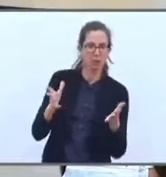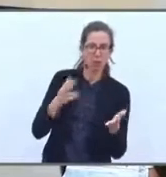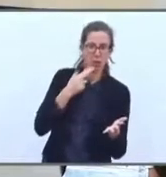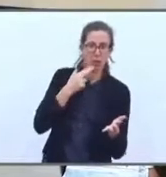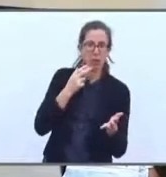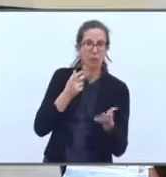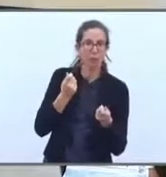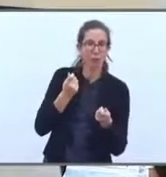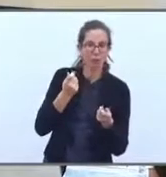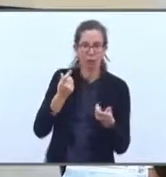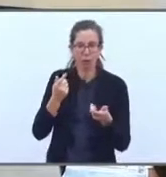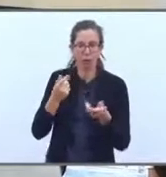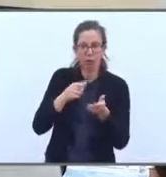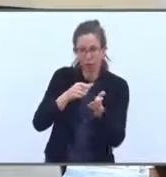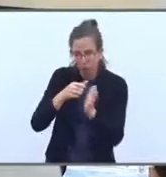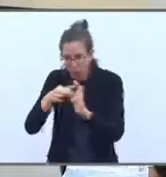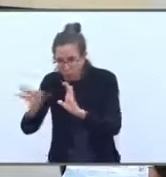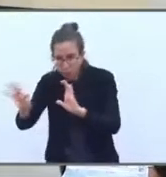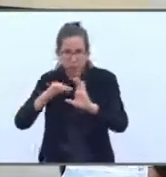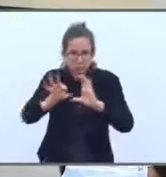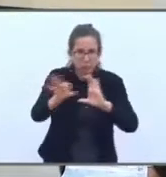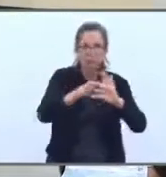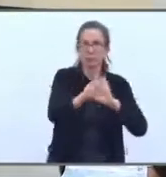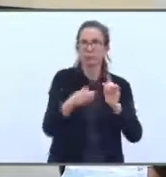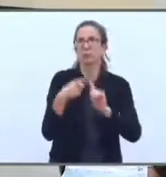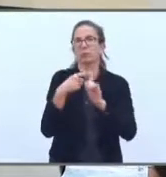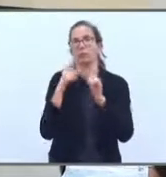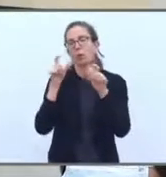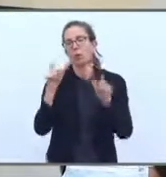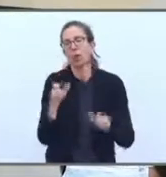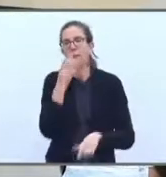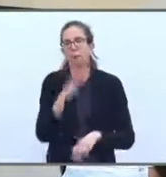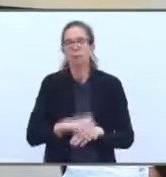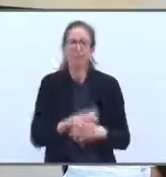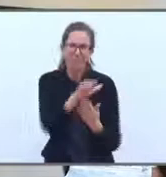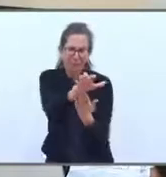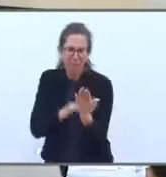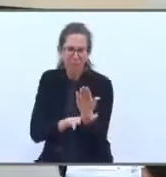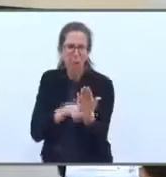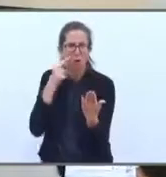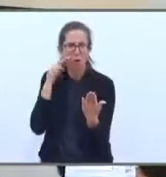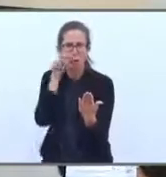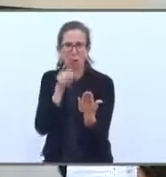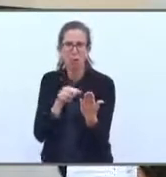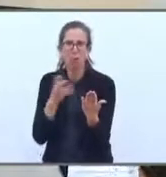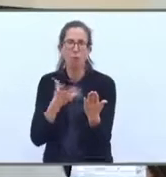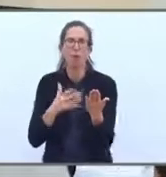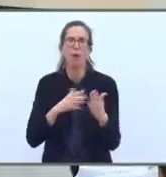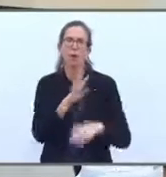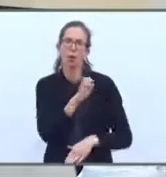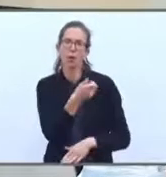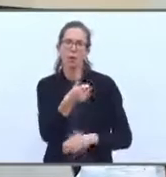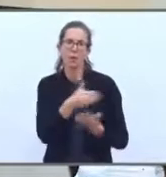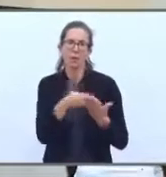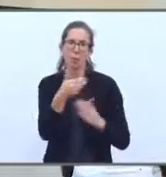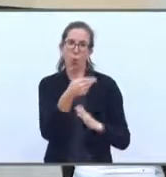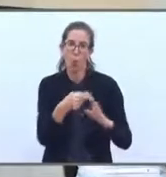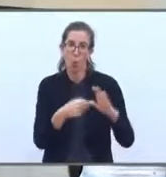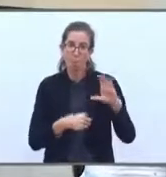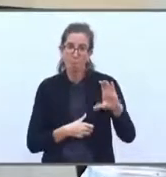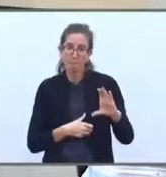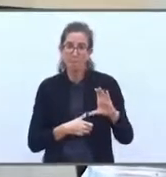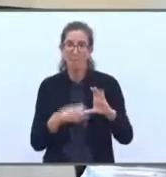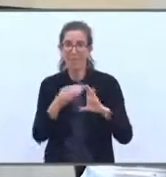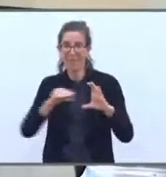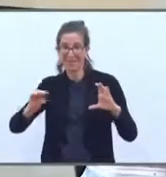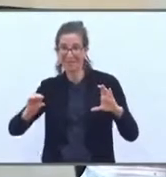Concernant l'assainissement, vous avez pu remarquer dans le rapport que sur 41 millions d'euros, il y avait 10 millions